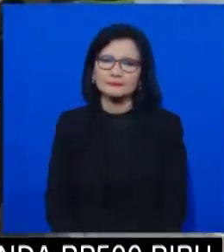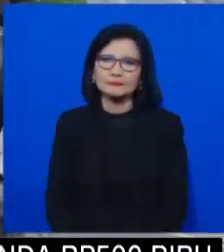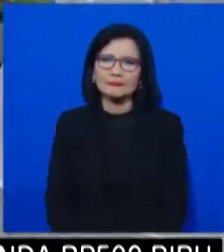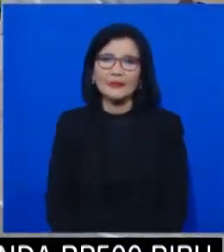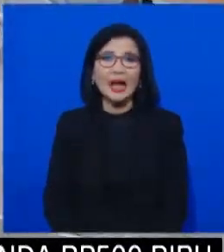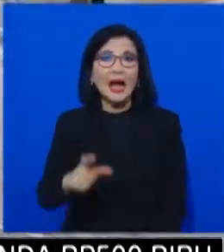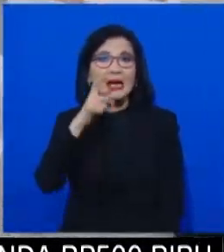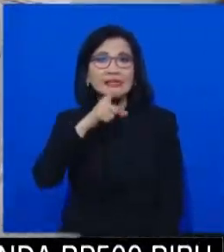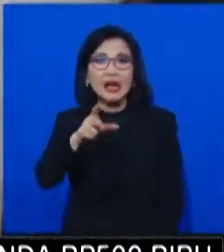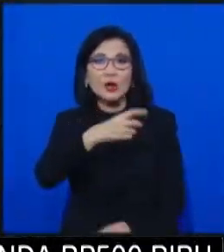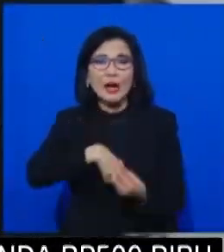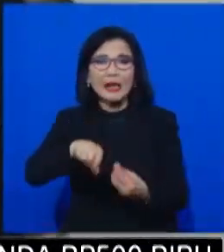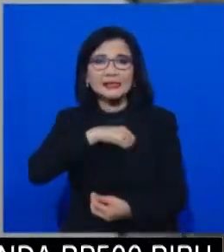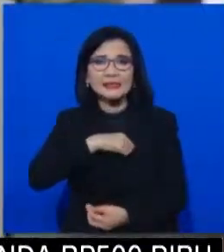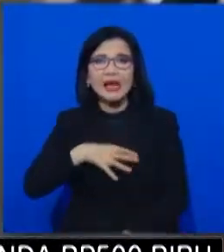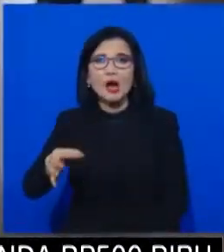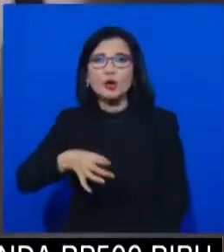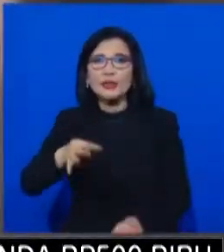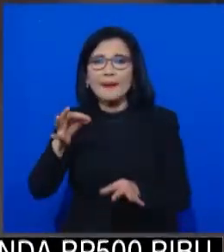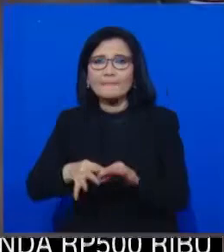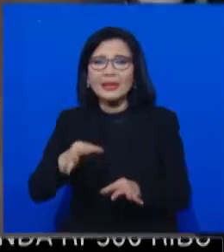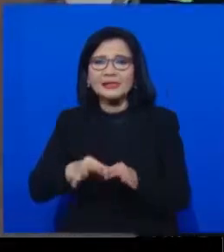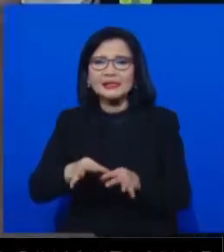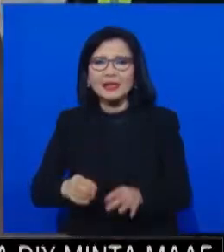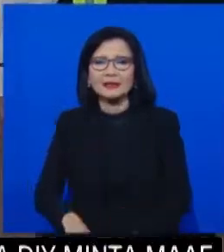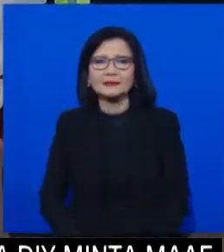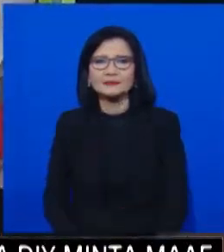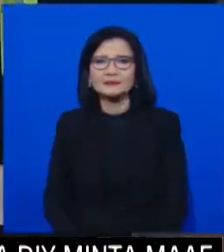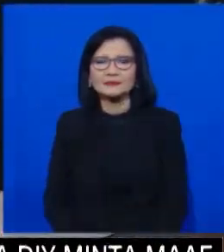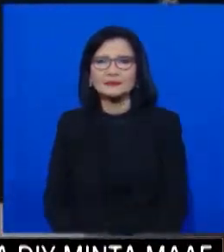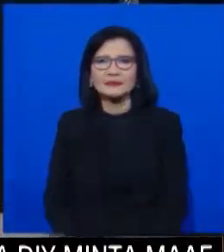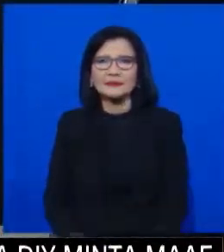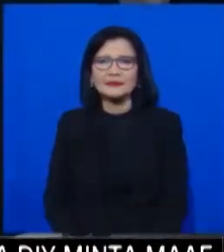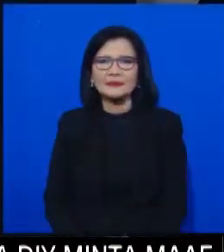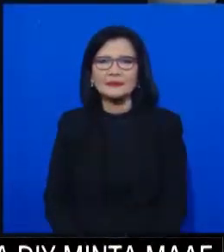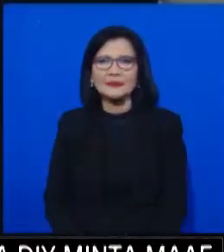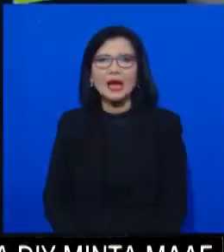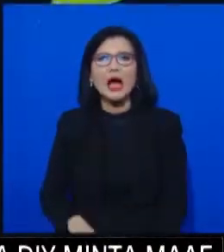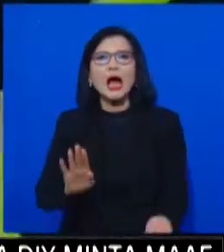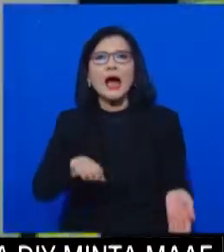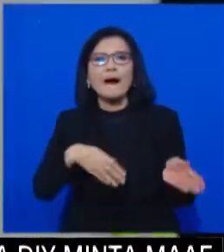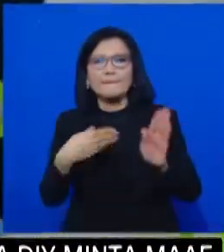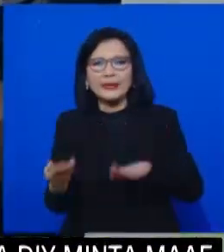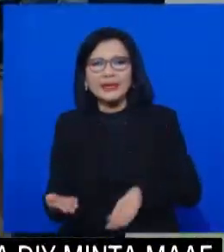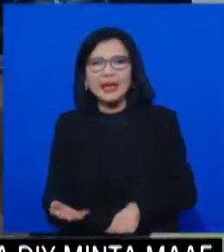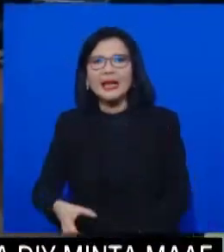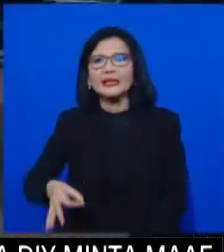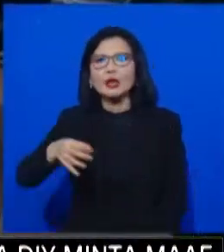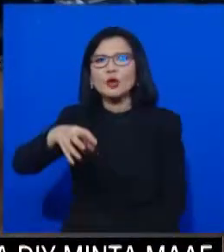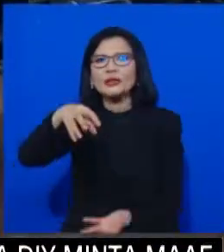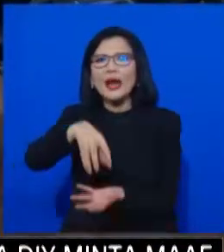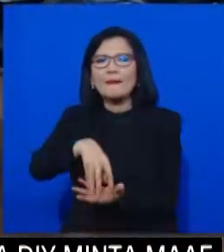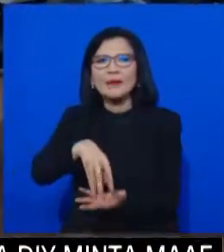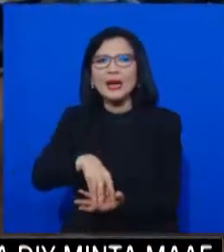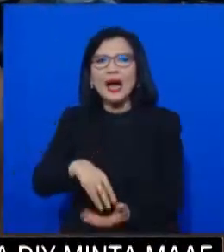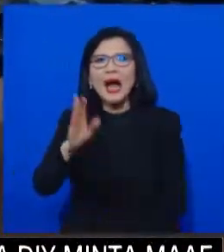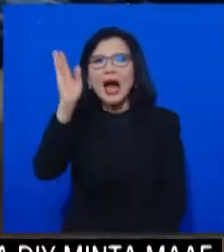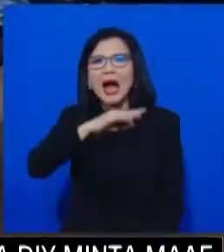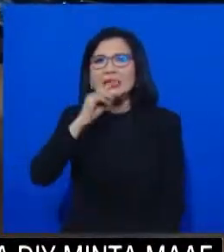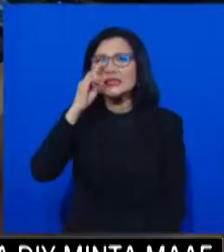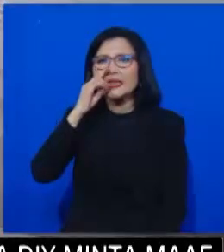Calon haji asal Pacitan, Jawa Timur bernama Samsul Adib bin Muhammad Jafar meninggal dunia di Makkah, Arab Saudi pada Senin